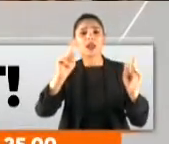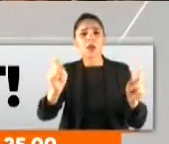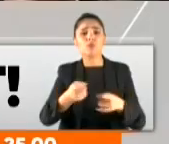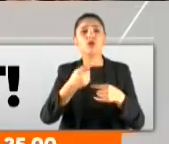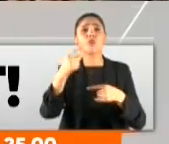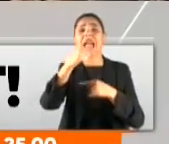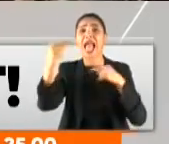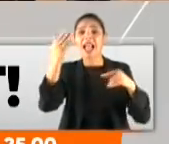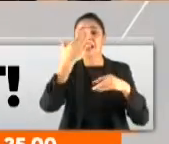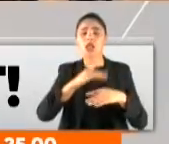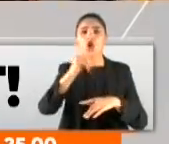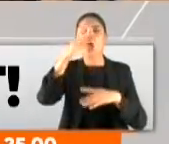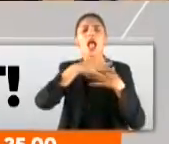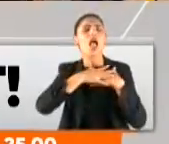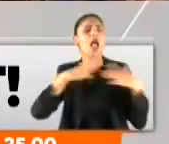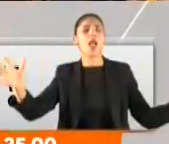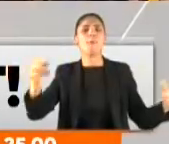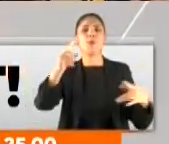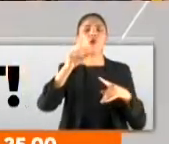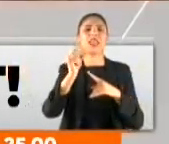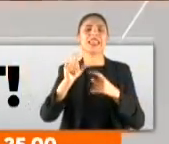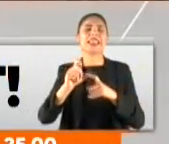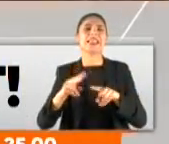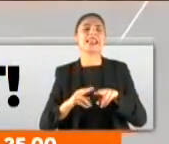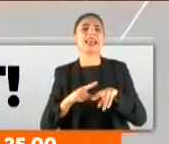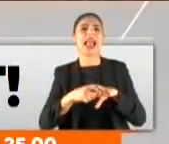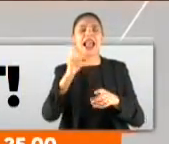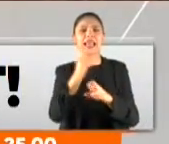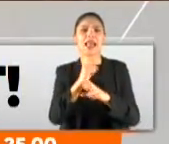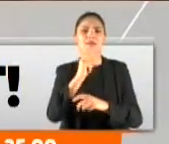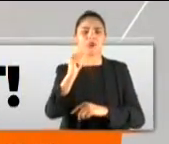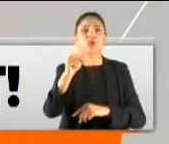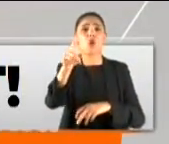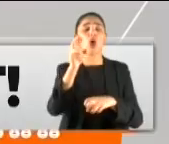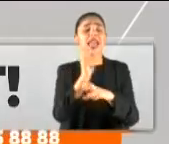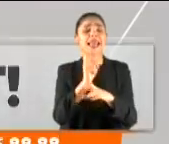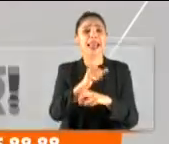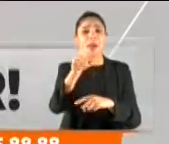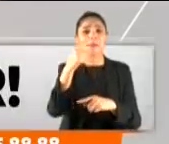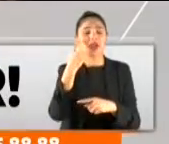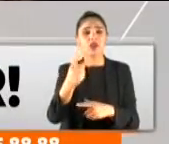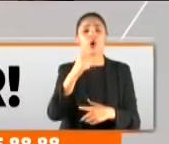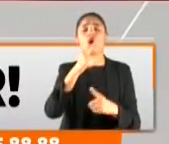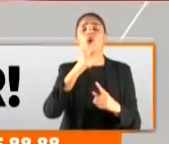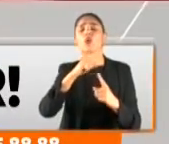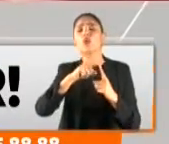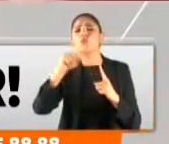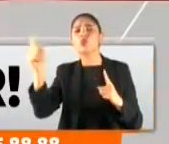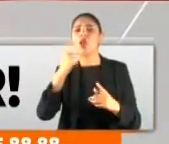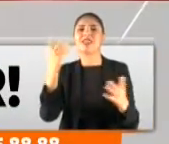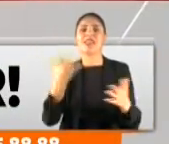eksiksiz en büyük dinozor iskeleti ydi 11 buçuk metre uzunluğundaki dinozor iskeleti uzun yıllardır Amerika'da